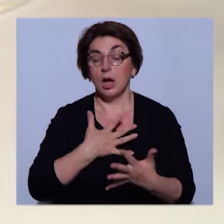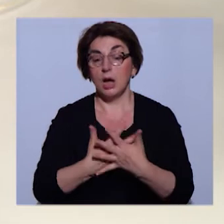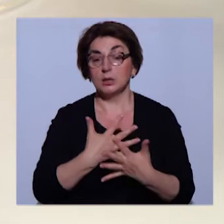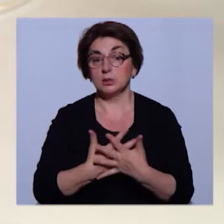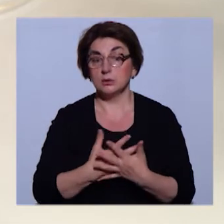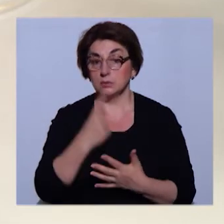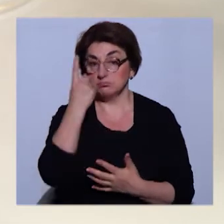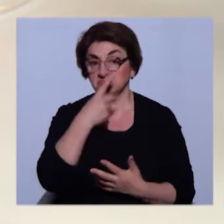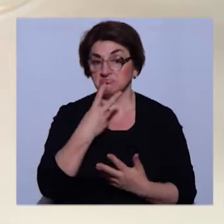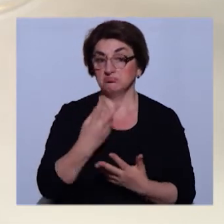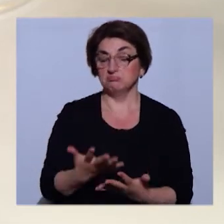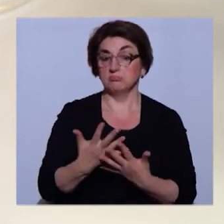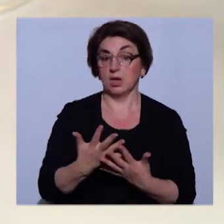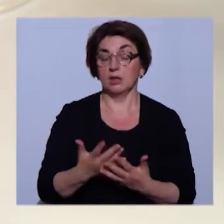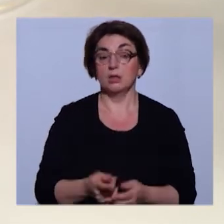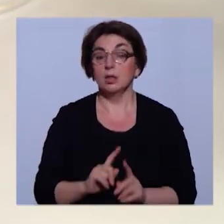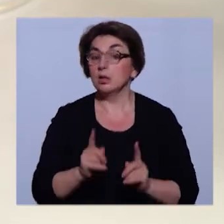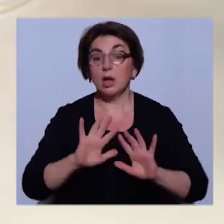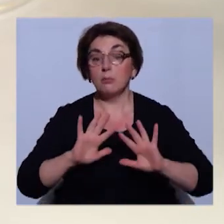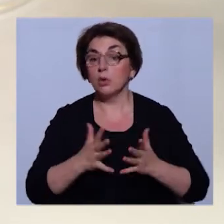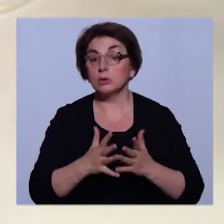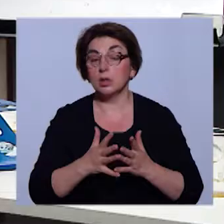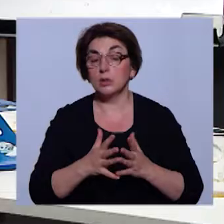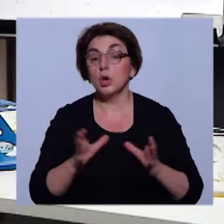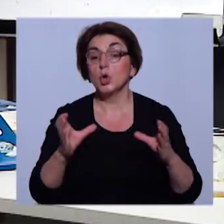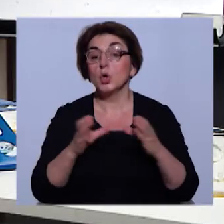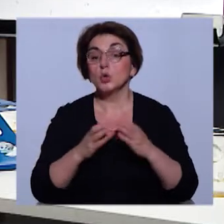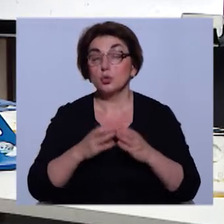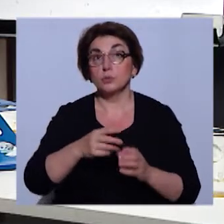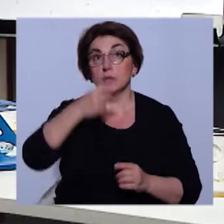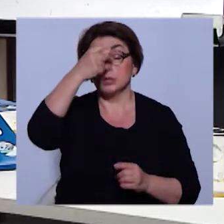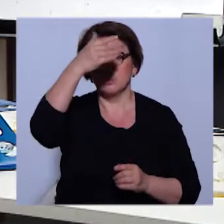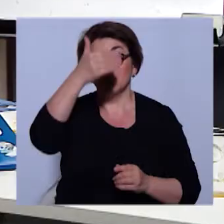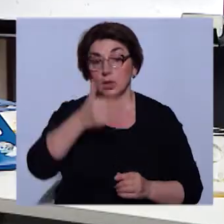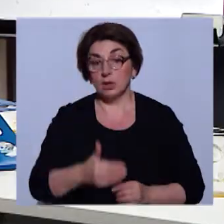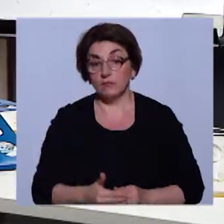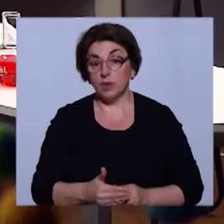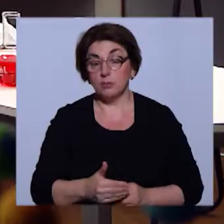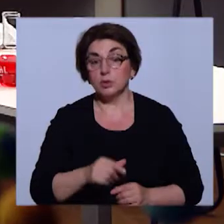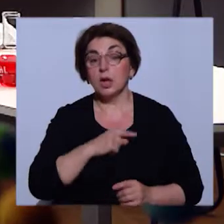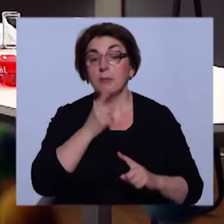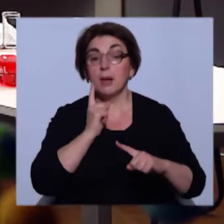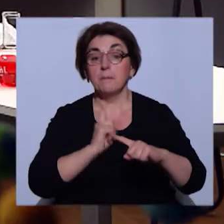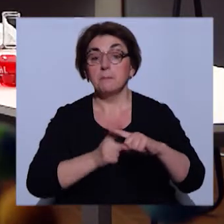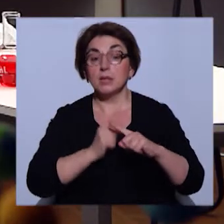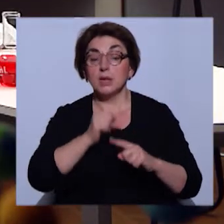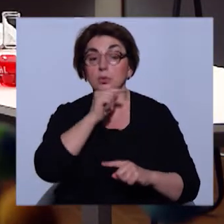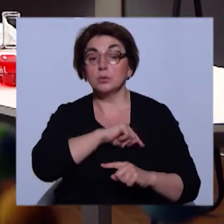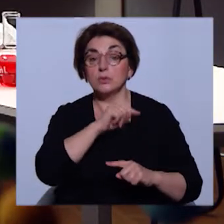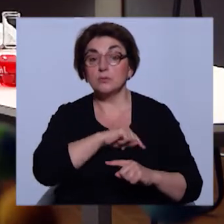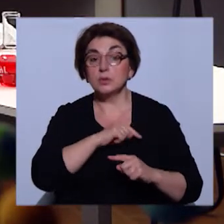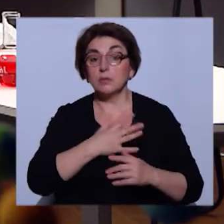აქტიურობა სახეზია, ესე იგი რა მოხდა? ჯგუფში ზემოდან ქვემოთ მეტალური